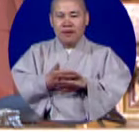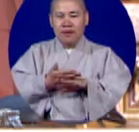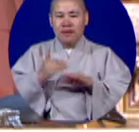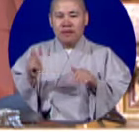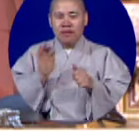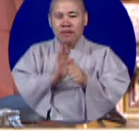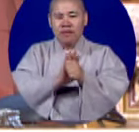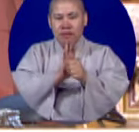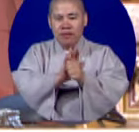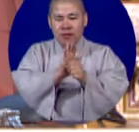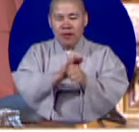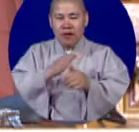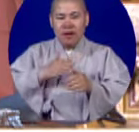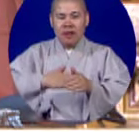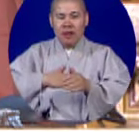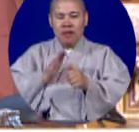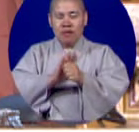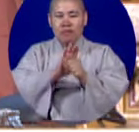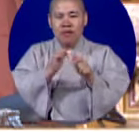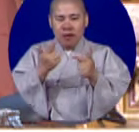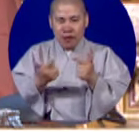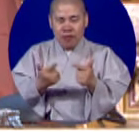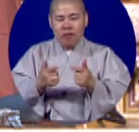절대 남 돕는 게 아닙니다. 내 수행입니다.